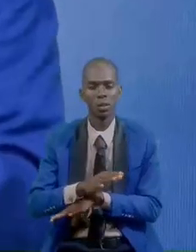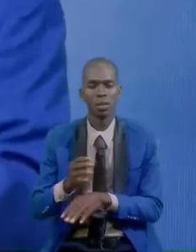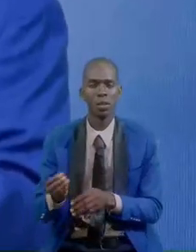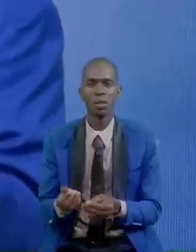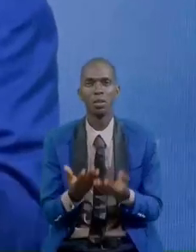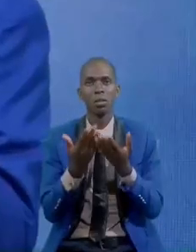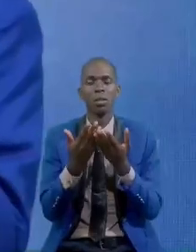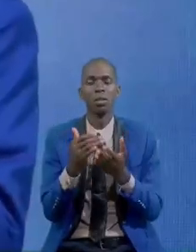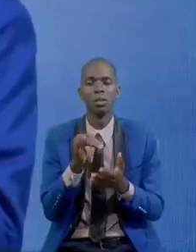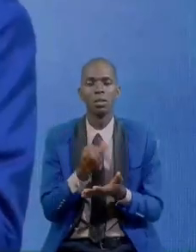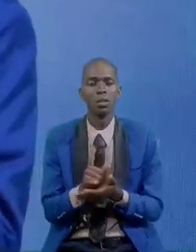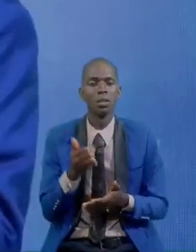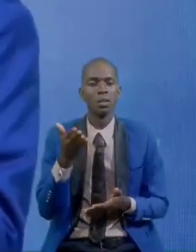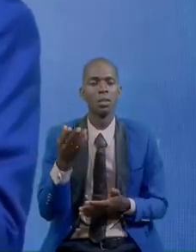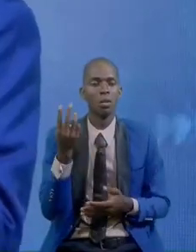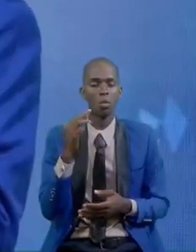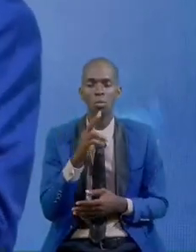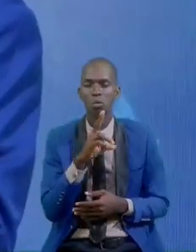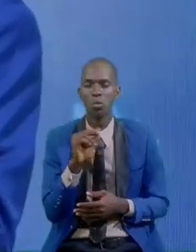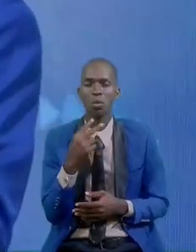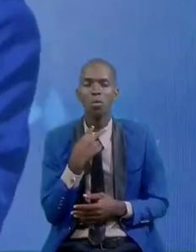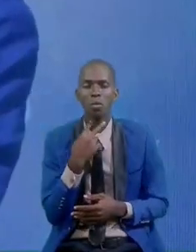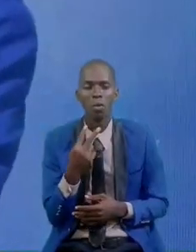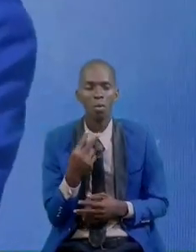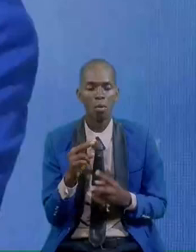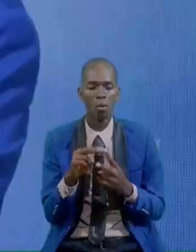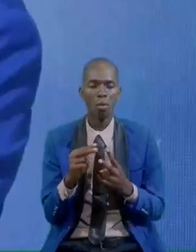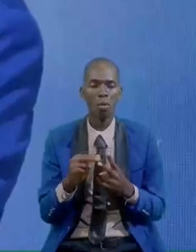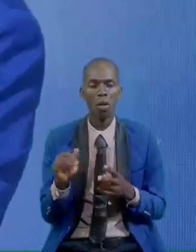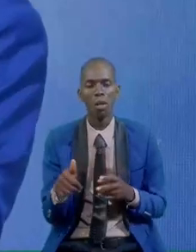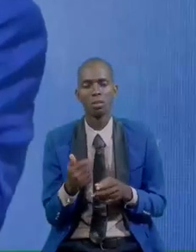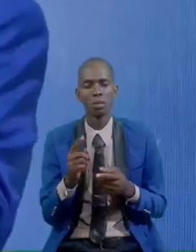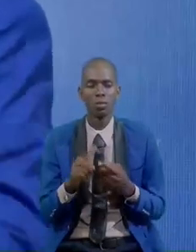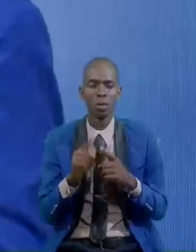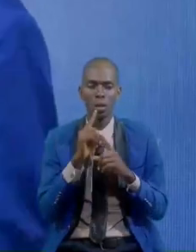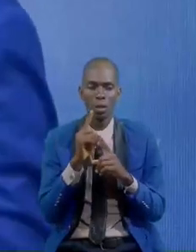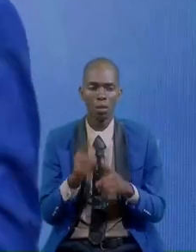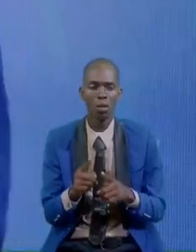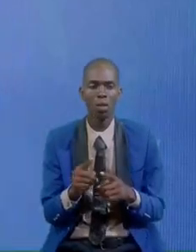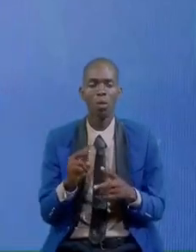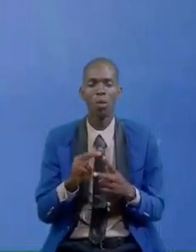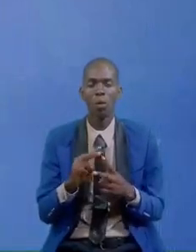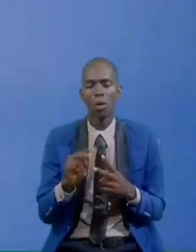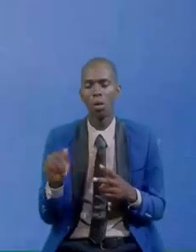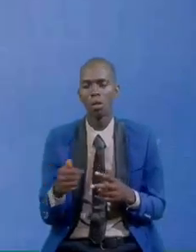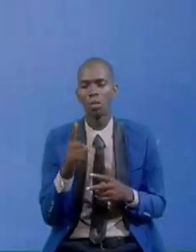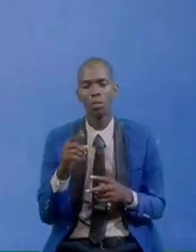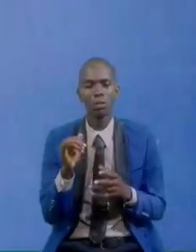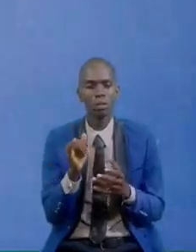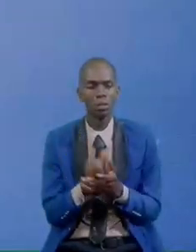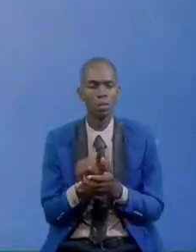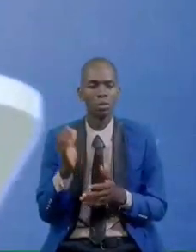Mais il n'y eut ni voix, ni réponse, ni signe d'attention.